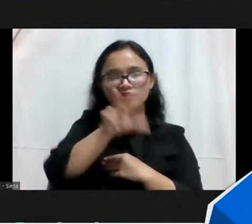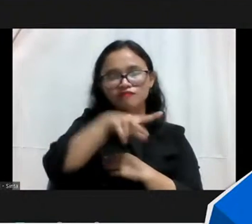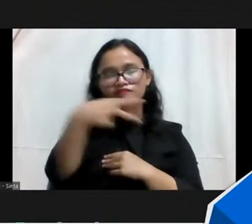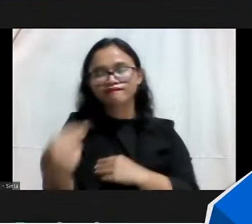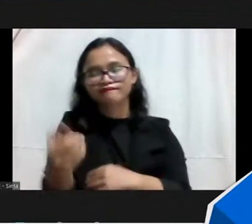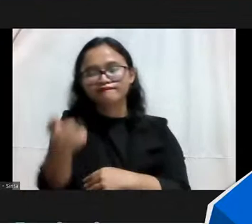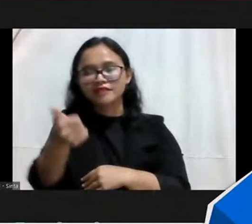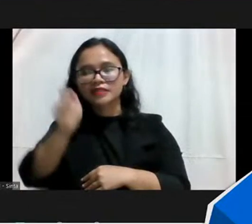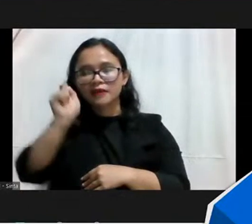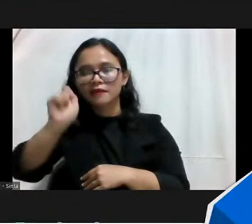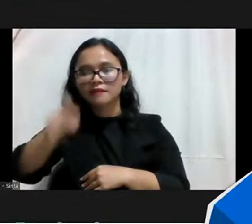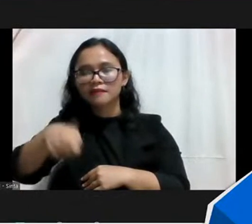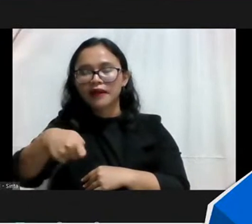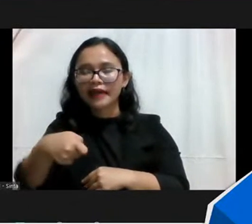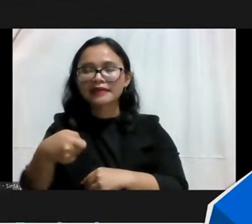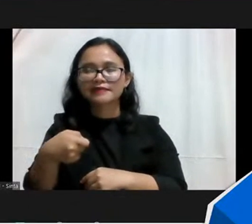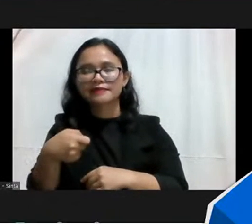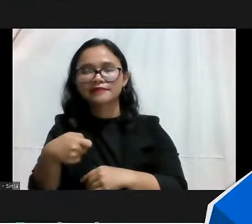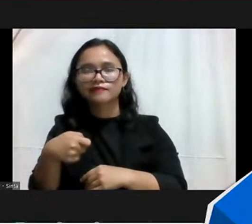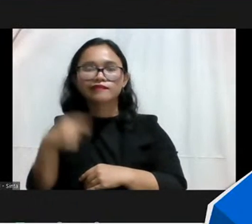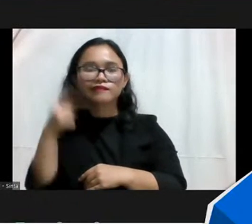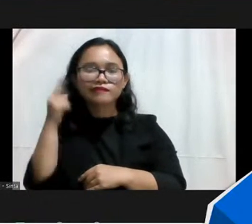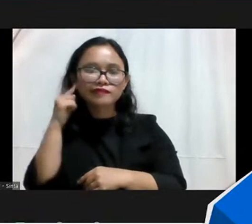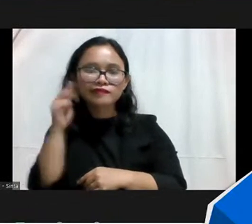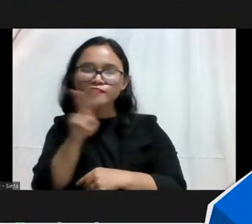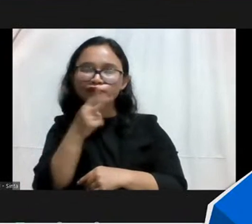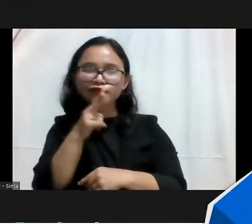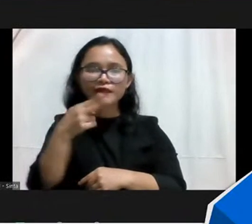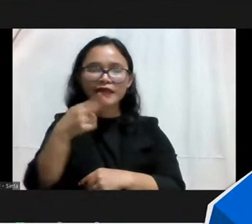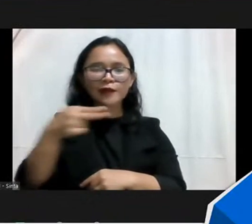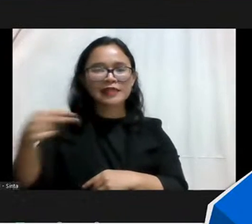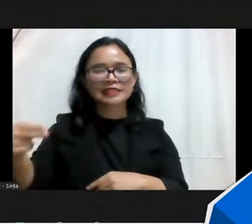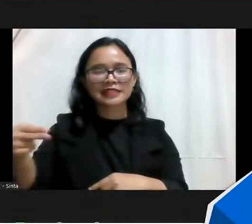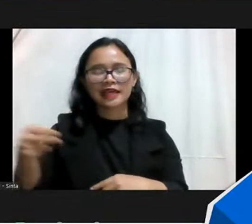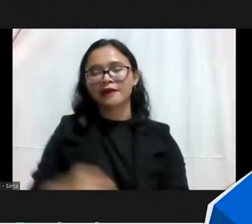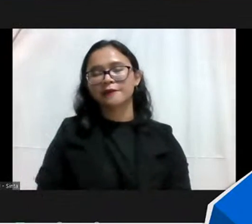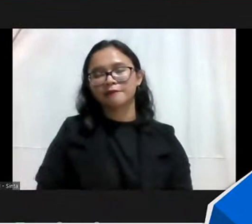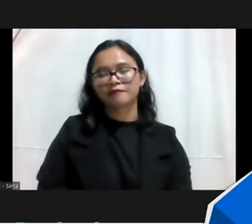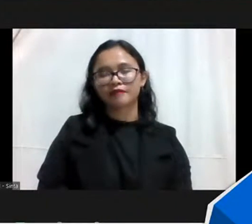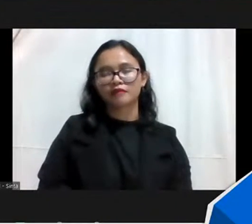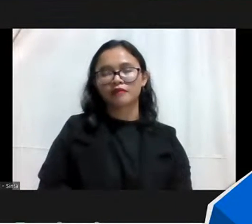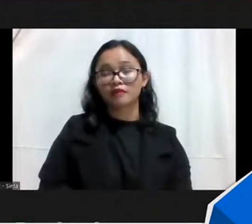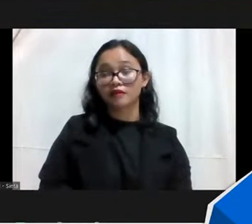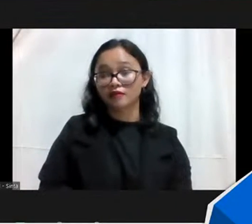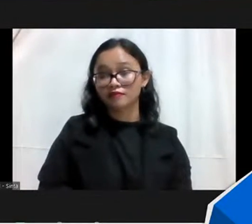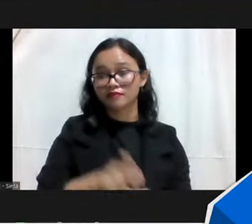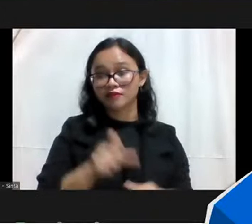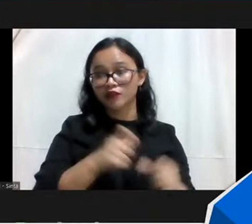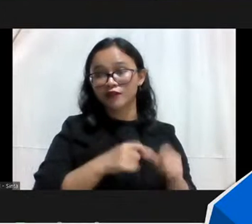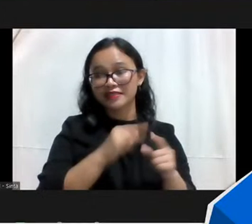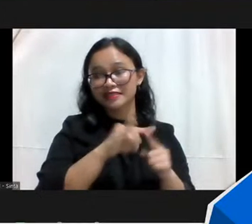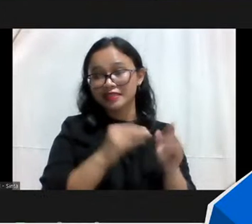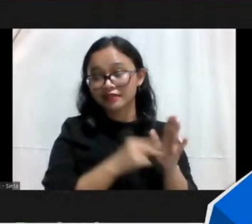eh menyalahkan interpretasinya lagi Eh Miss Christin Are you still